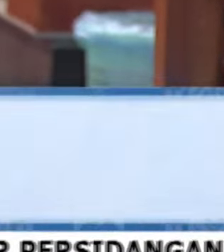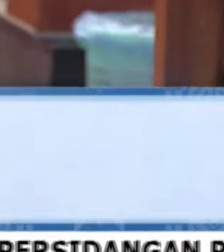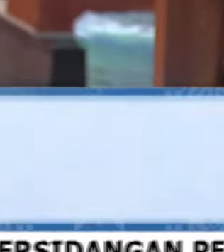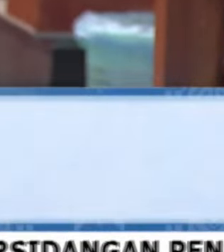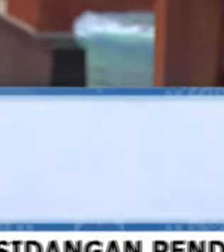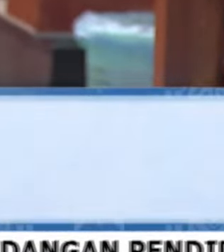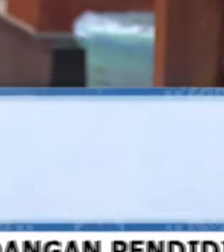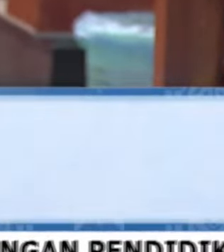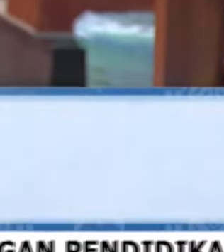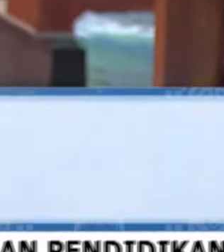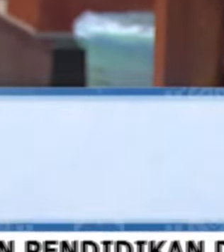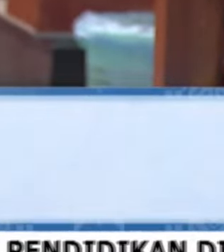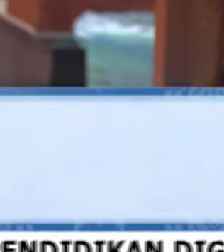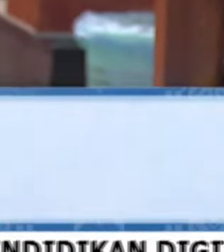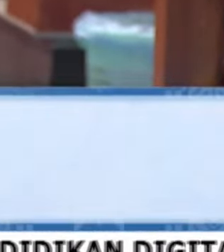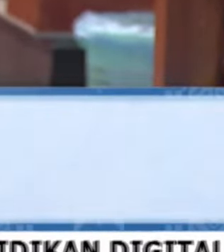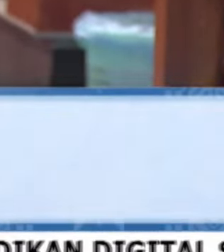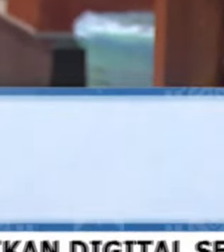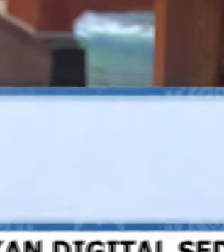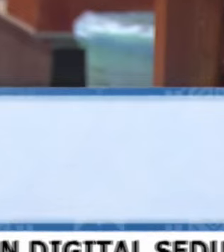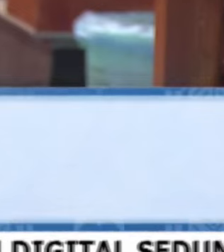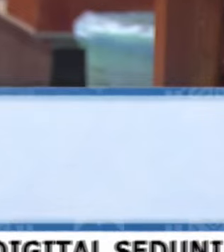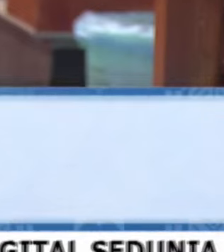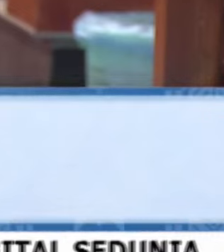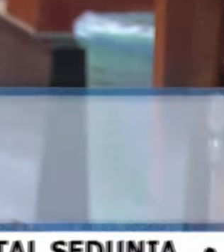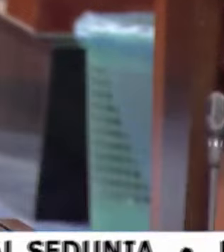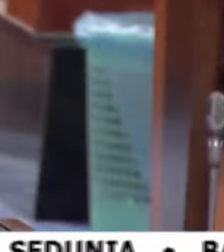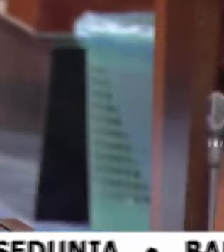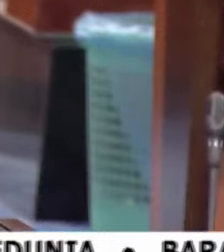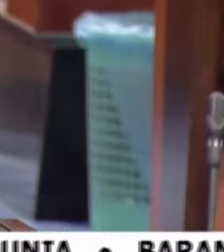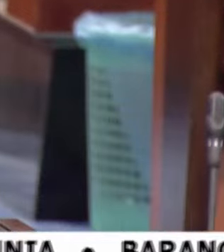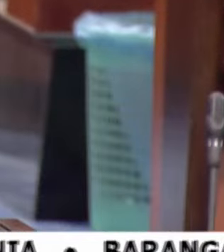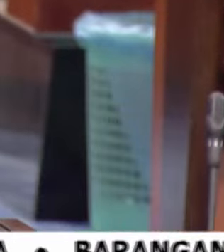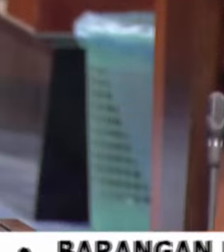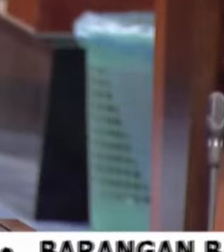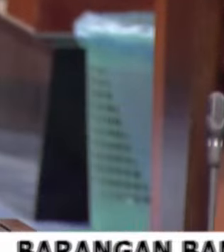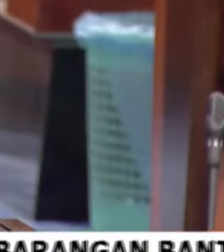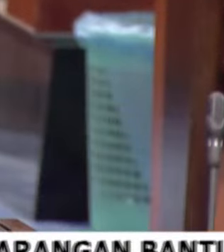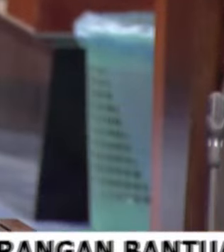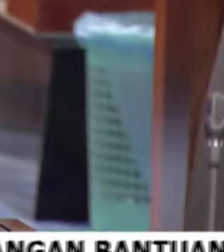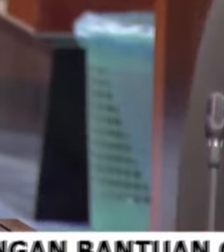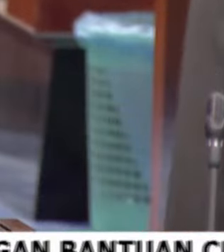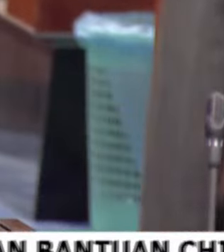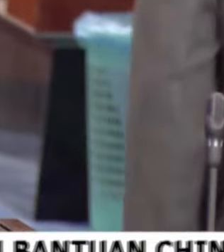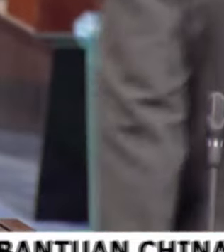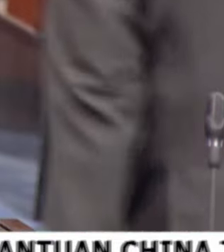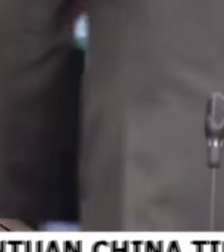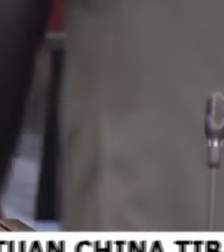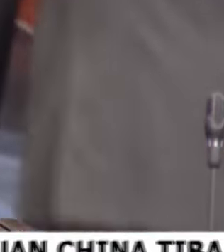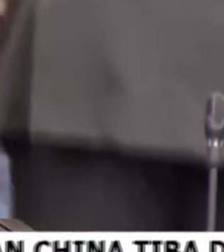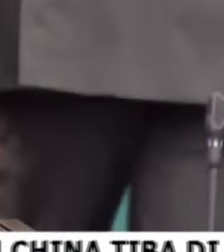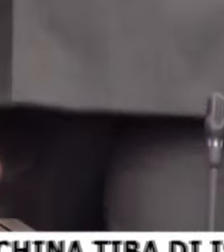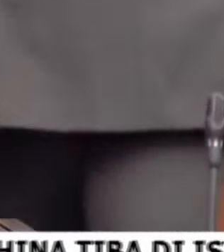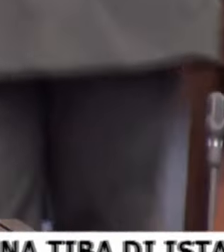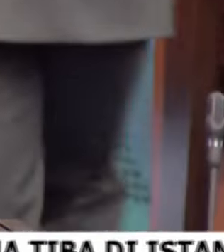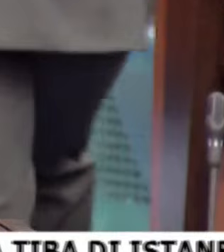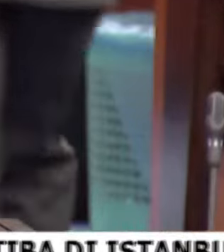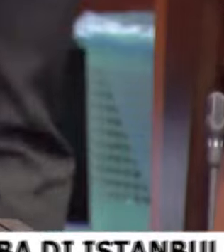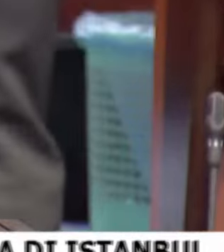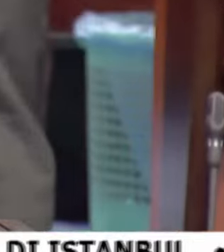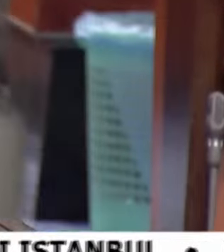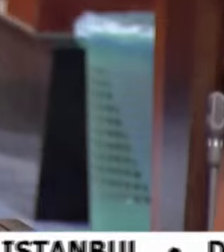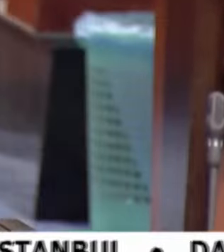sama kita memperoleh pada sumber data data reporter dimana sejumlah 30 populer 25